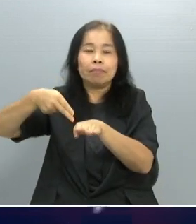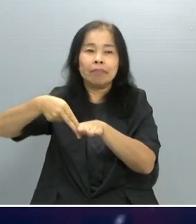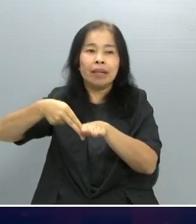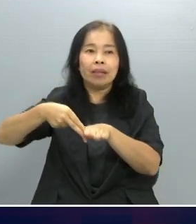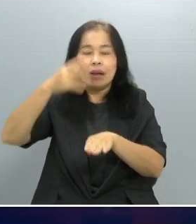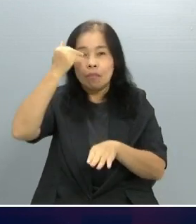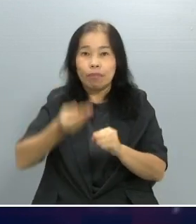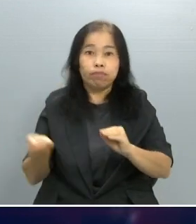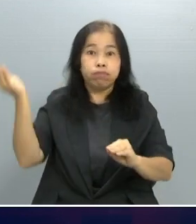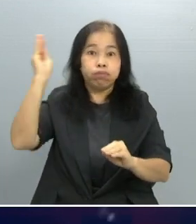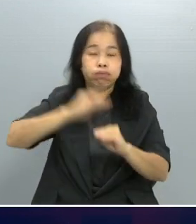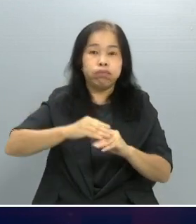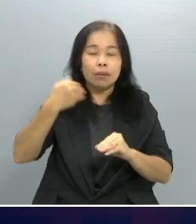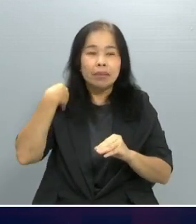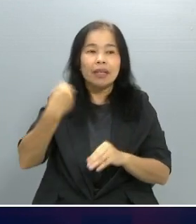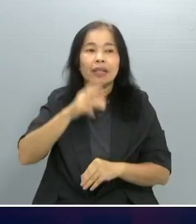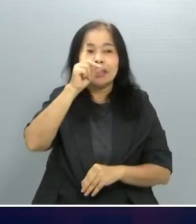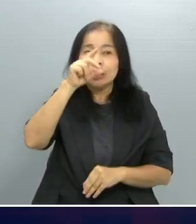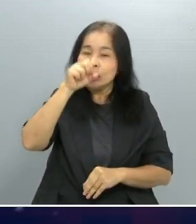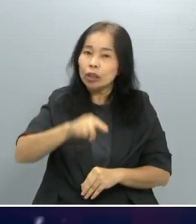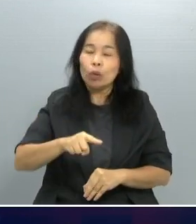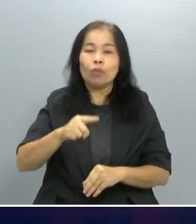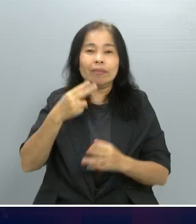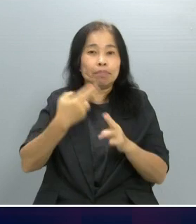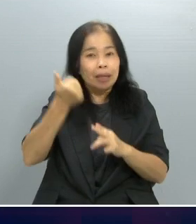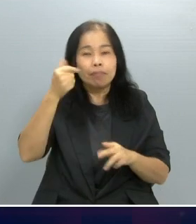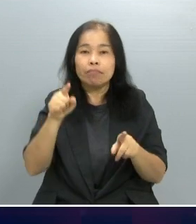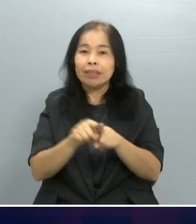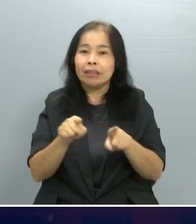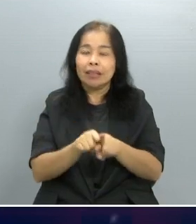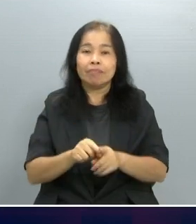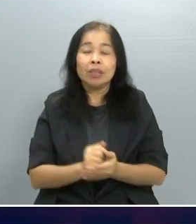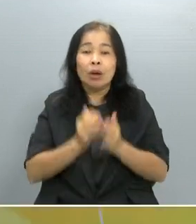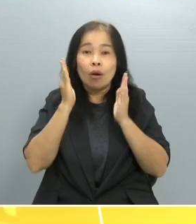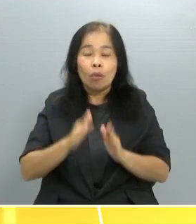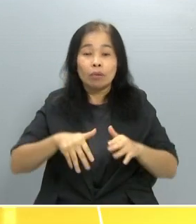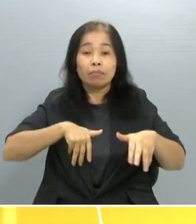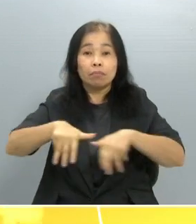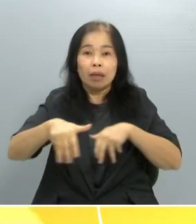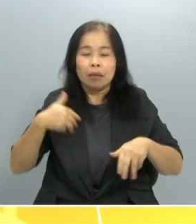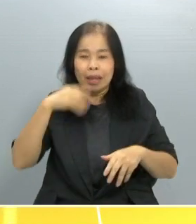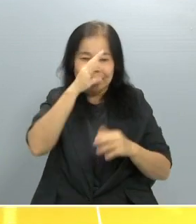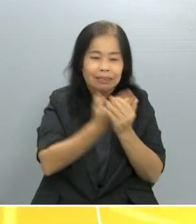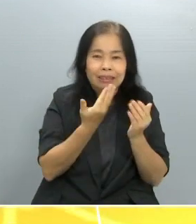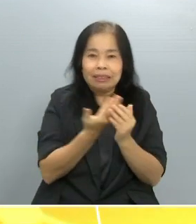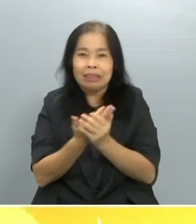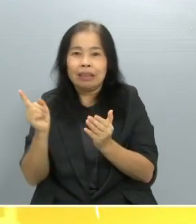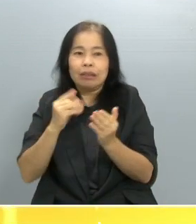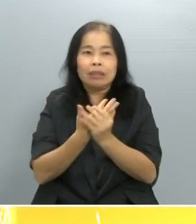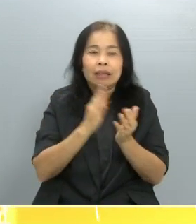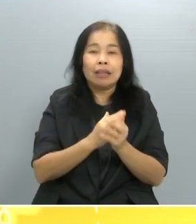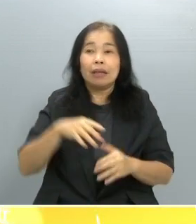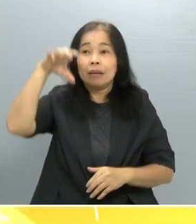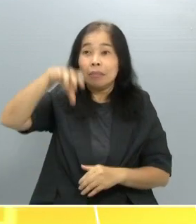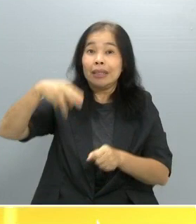เยอะมาก แลวก็ดีเซลพีเมียมด้วยค่ะนั่น ถาผู้ชมบางคนที่หาปัมกันเห็นวาบางปัม